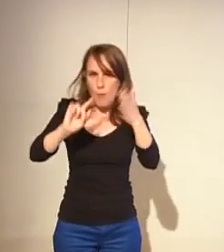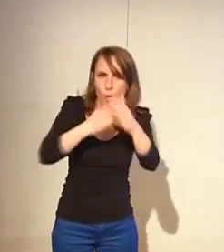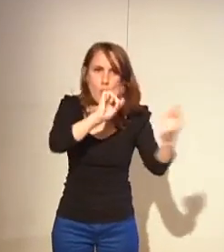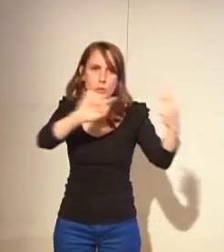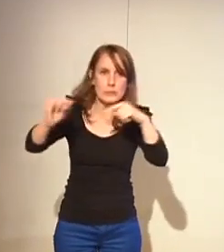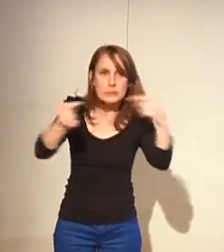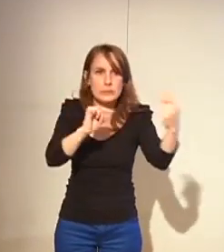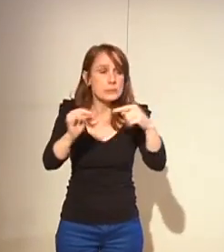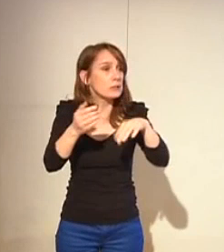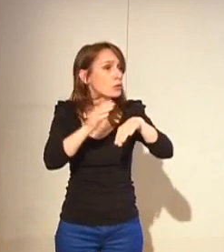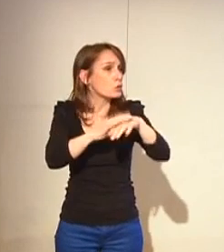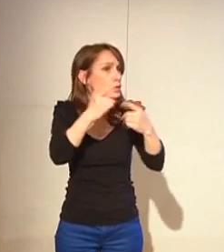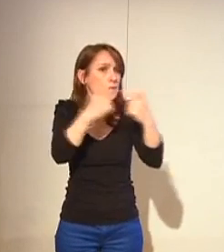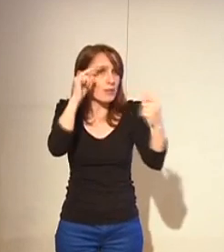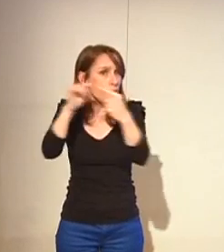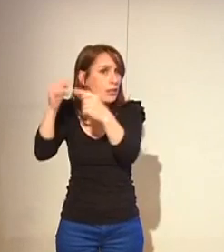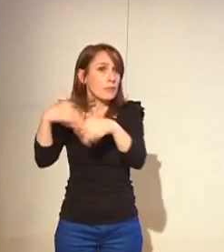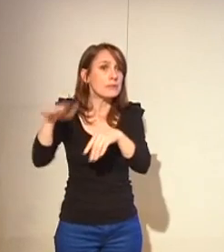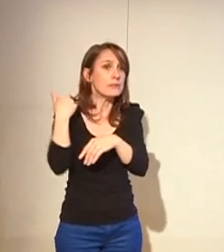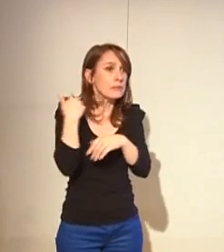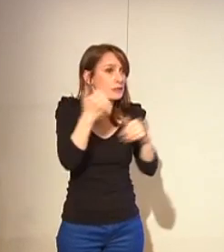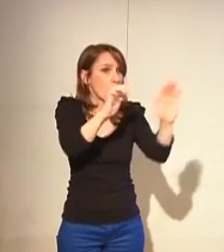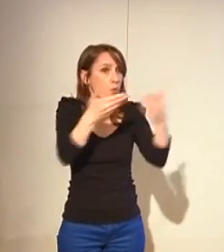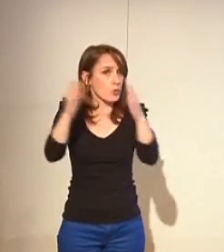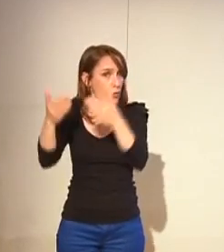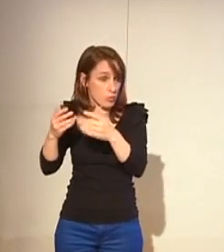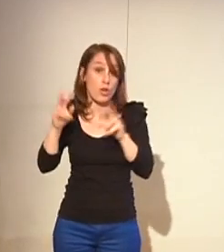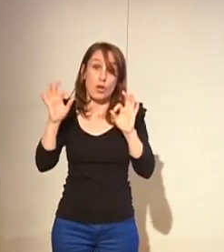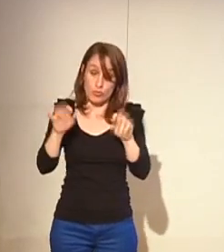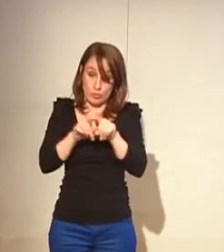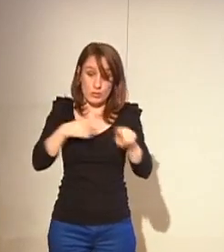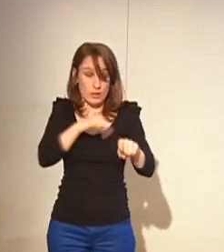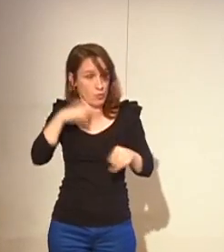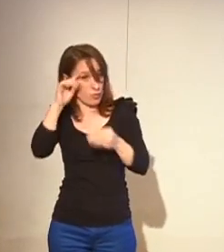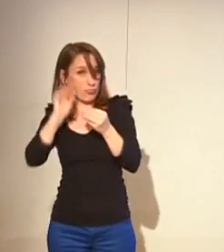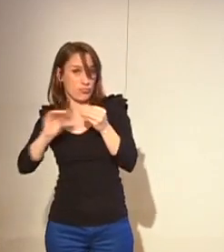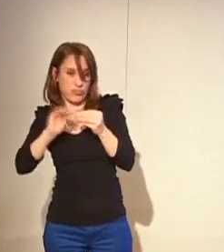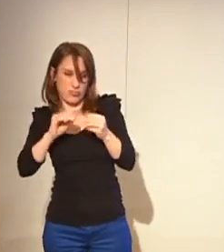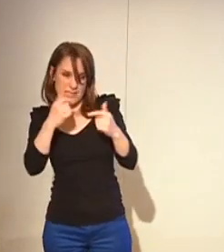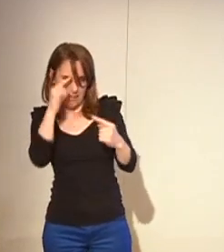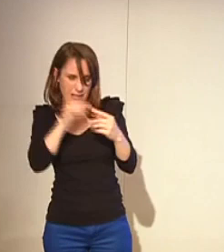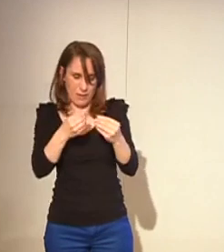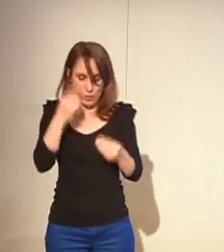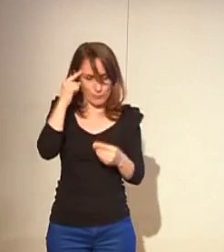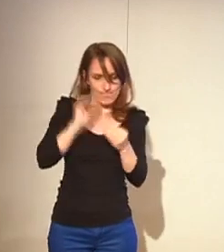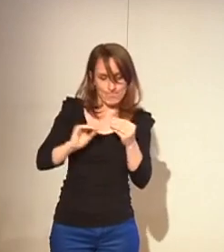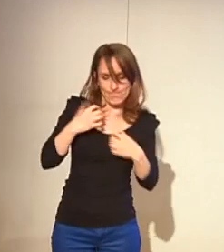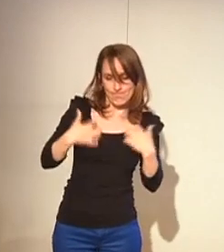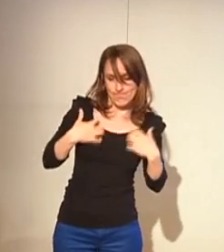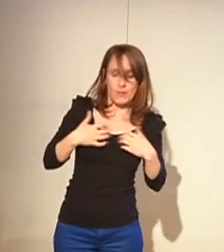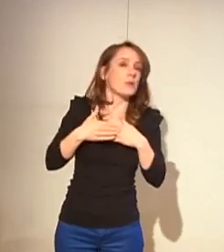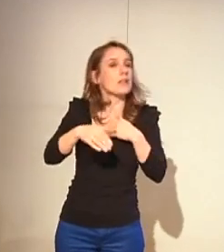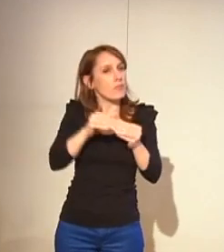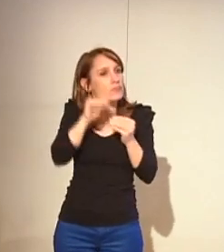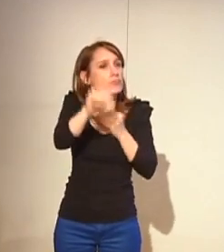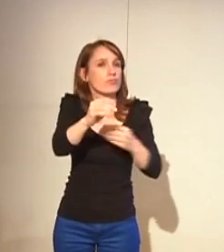différents points qui ont été soulevés les interrogations que nous avons nous-mêmes sur certaines de ces dispositions et donc c'est l'occasion de de